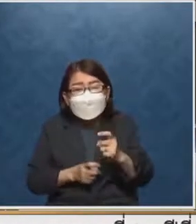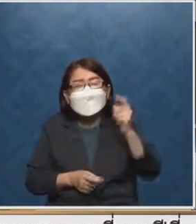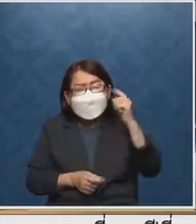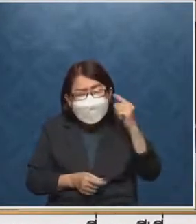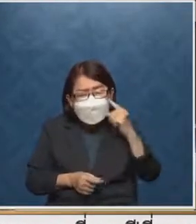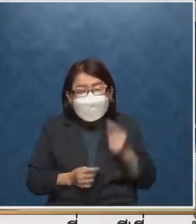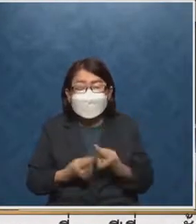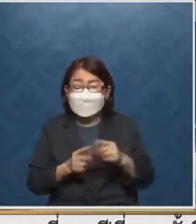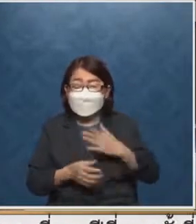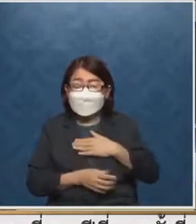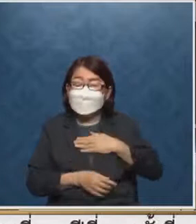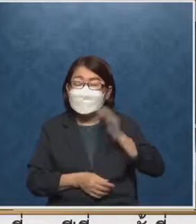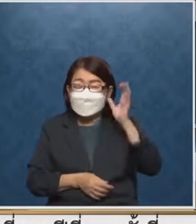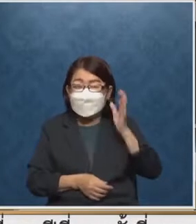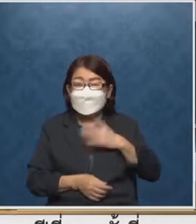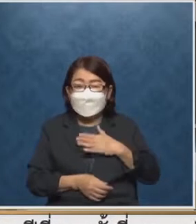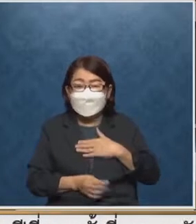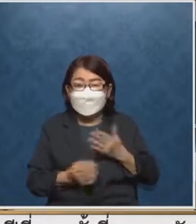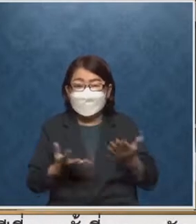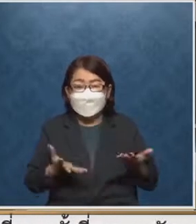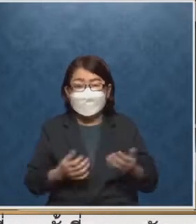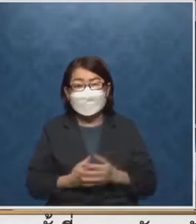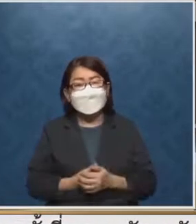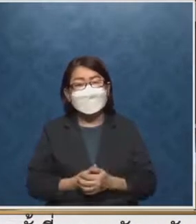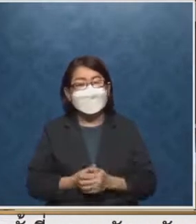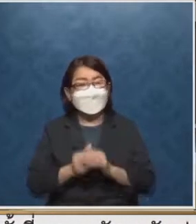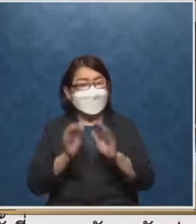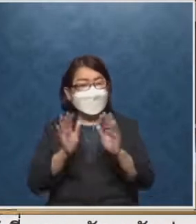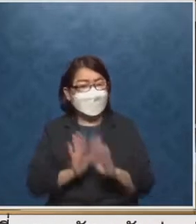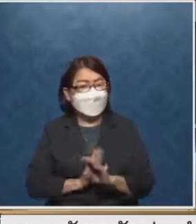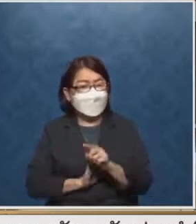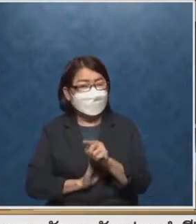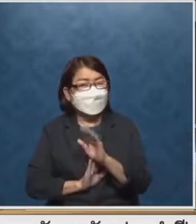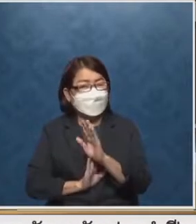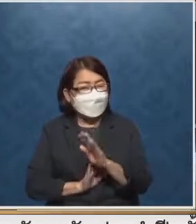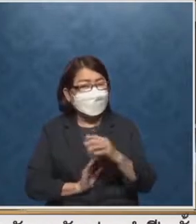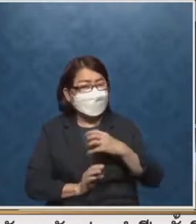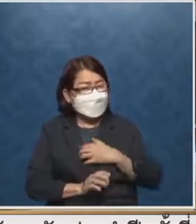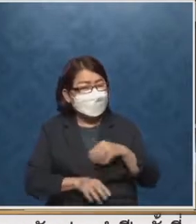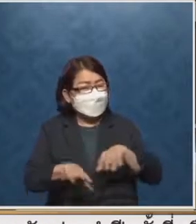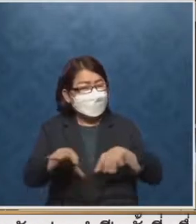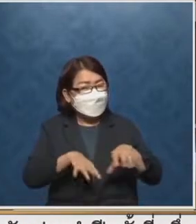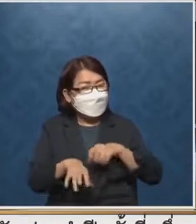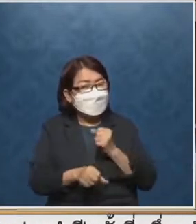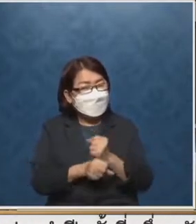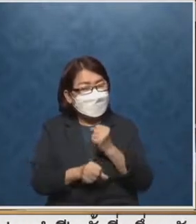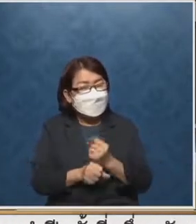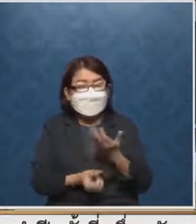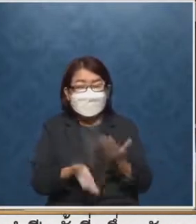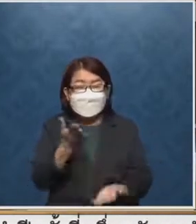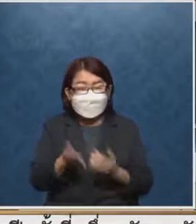อแบบนั้นฉะนั้นวิธีการที่ท่านจะจัดการหรือส่งเสริมหรือจะ